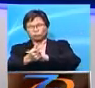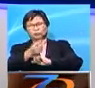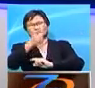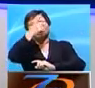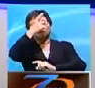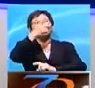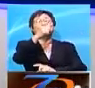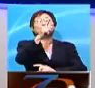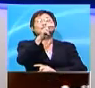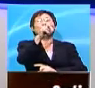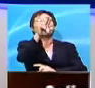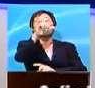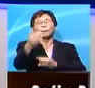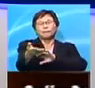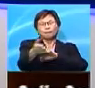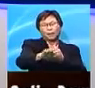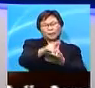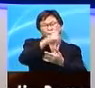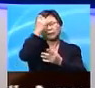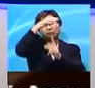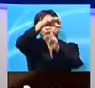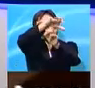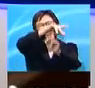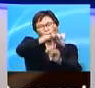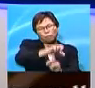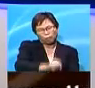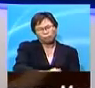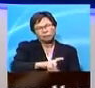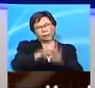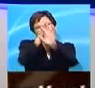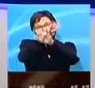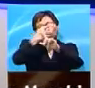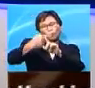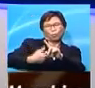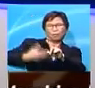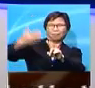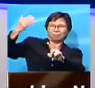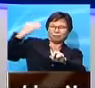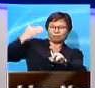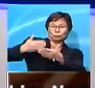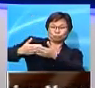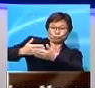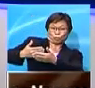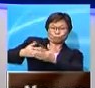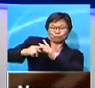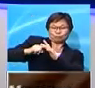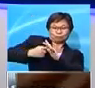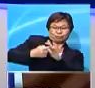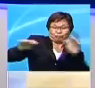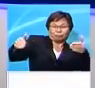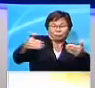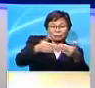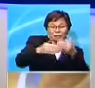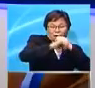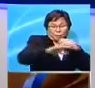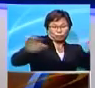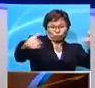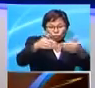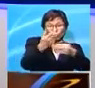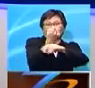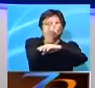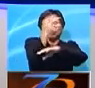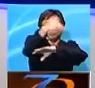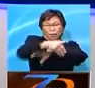kasnon yang meninggal dunia akibat Nas helikopter di Sarawak bulan lepas sebelum gelanggang kempen ditutup 12 malam ini